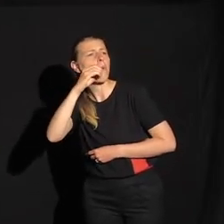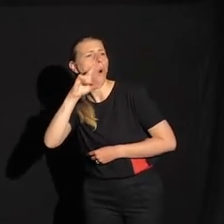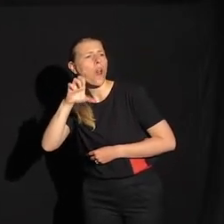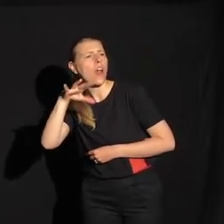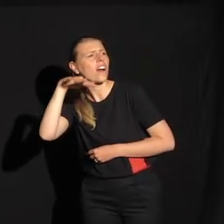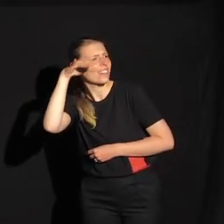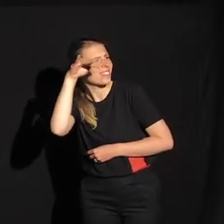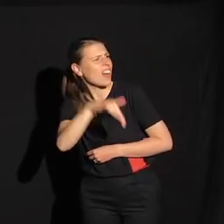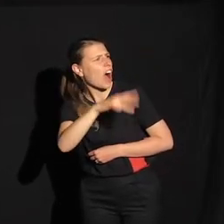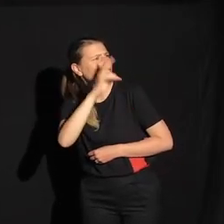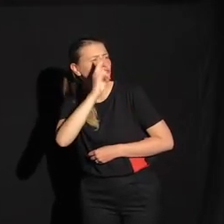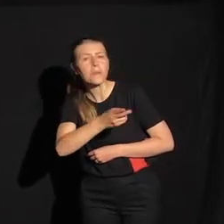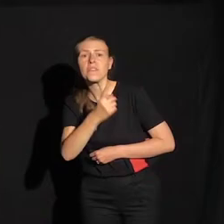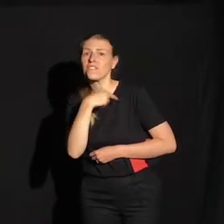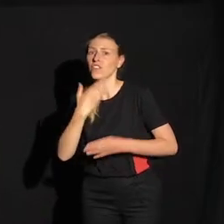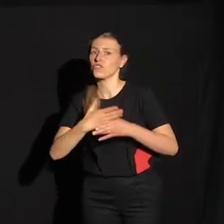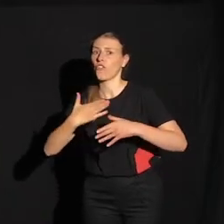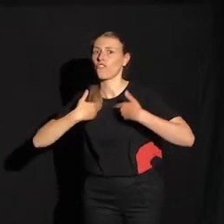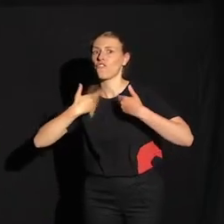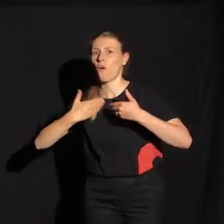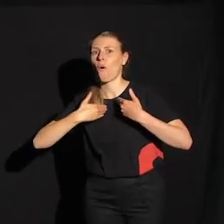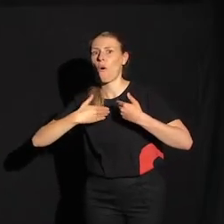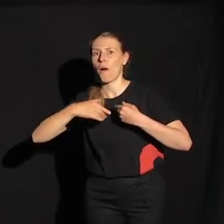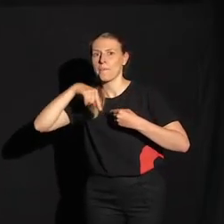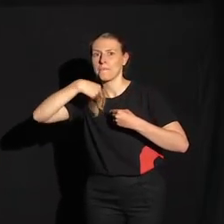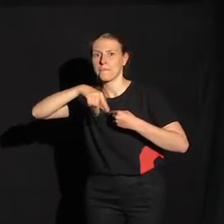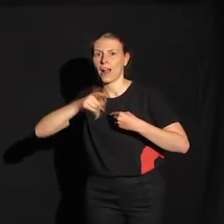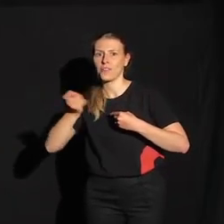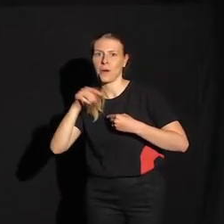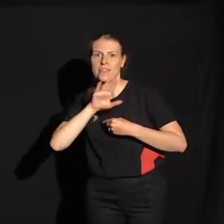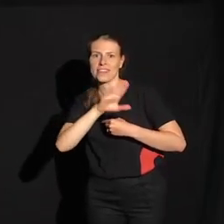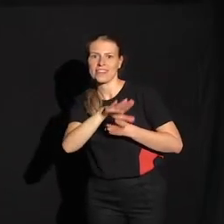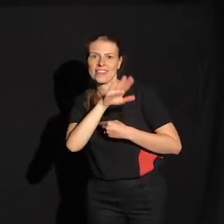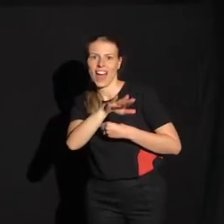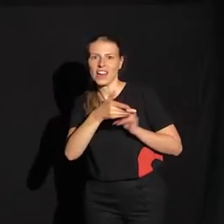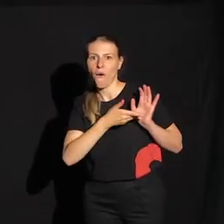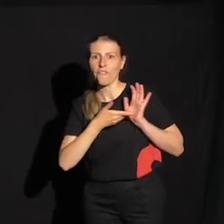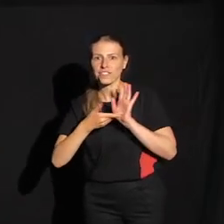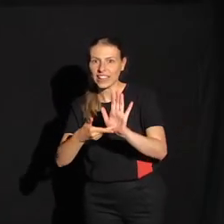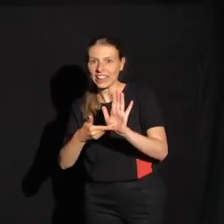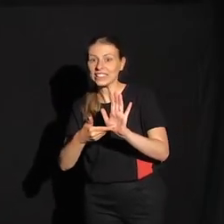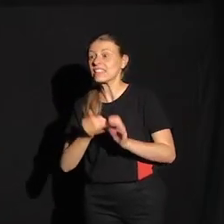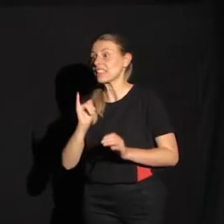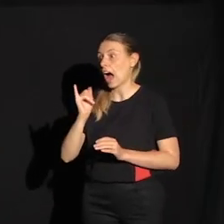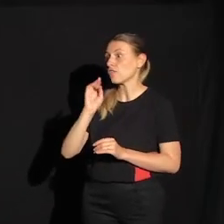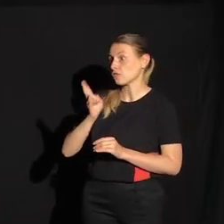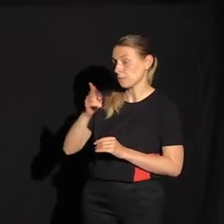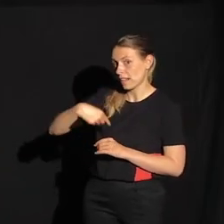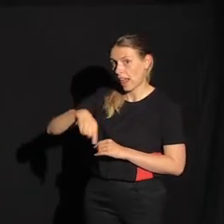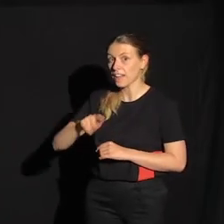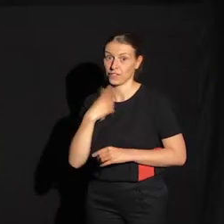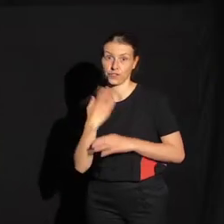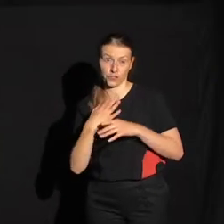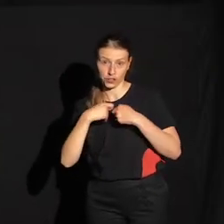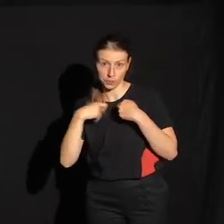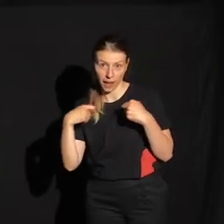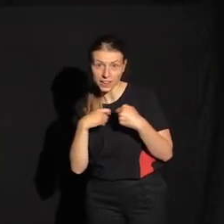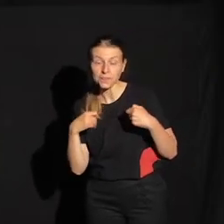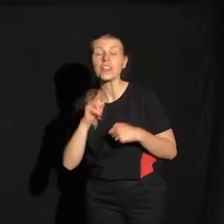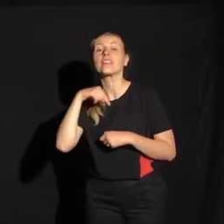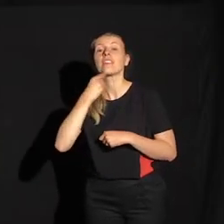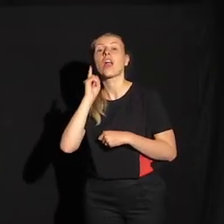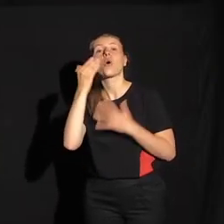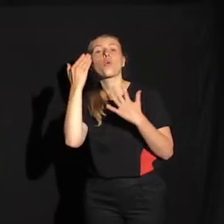schon auf euren Auftritt. Das stimmt, der ist gleich dran. Wir sind sehr gespannt. Dann noch lieben Gruß